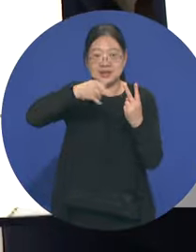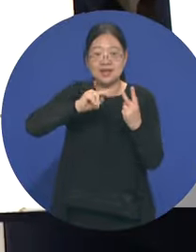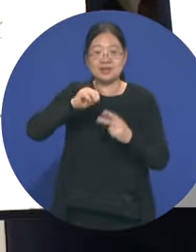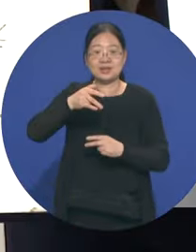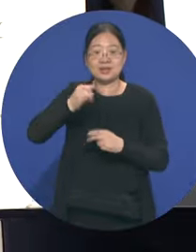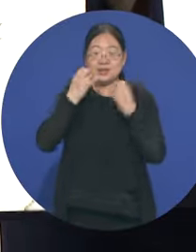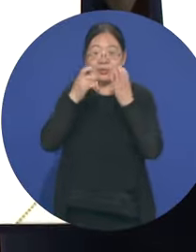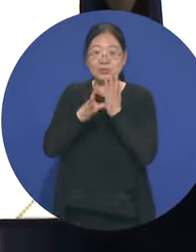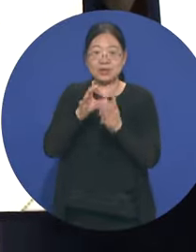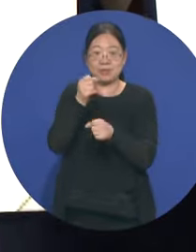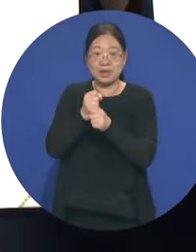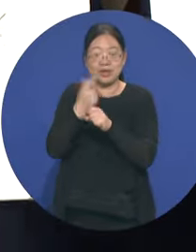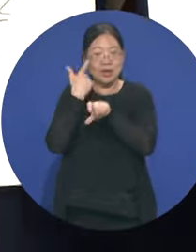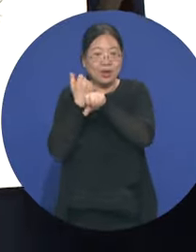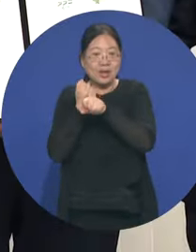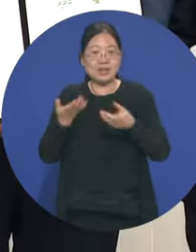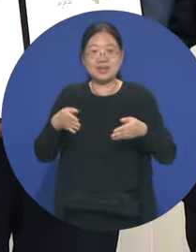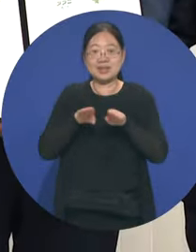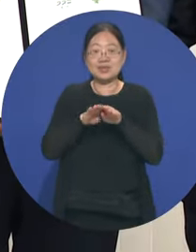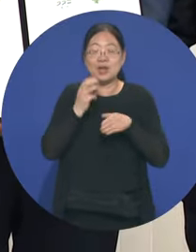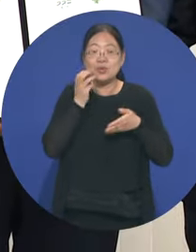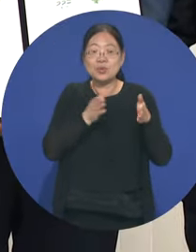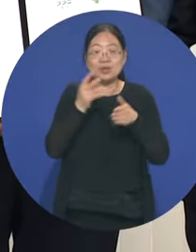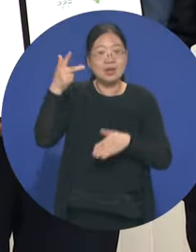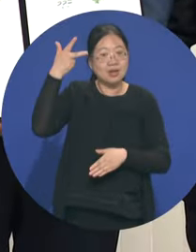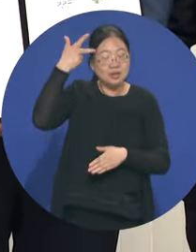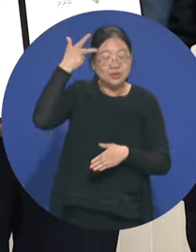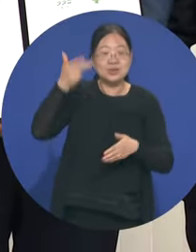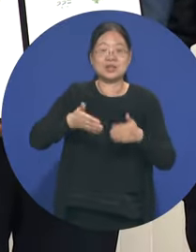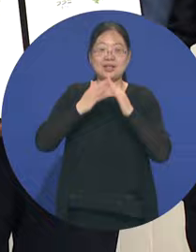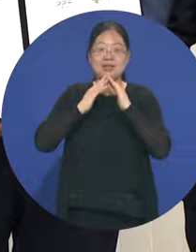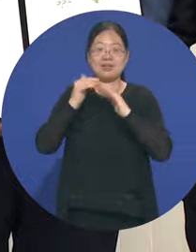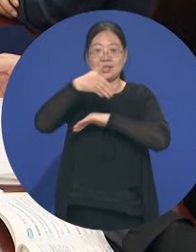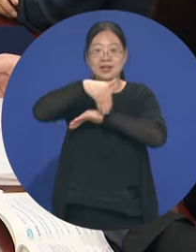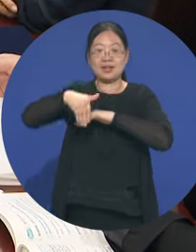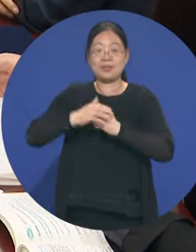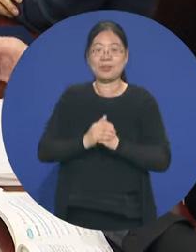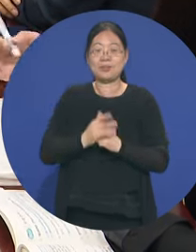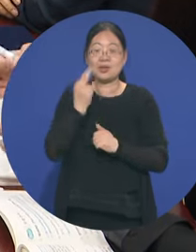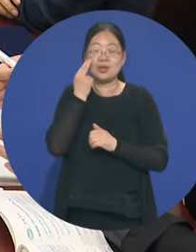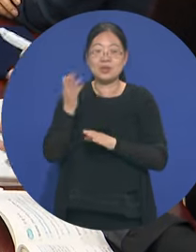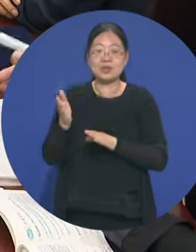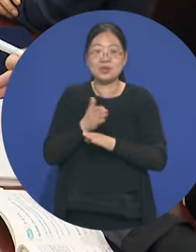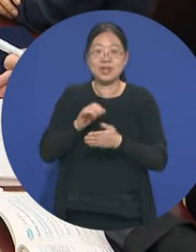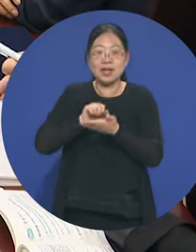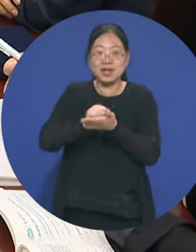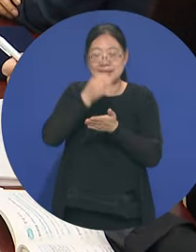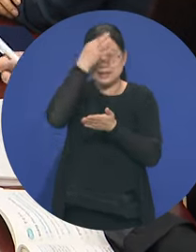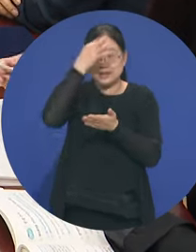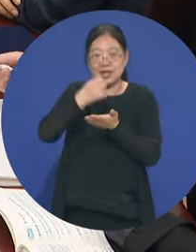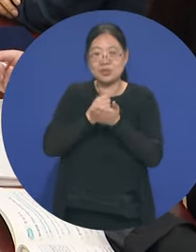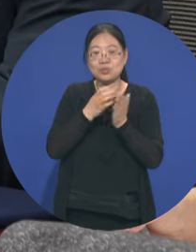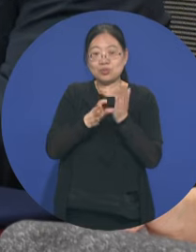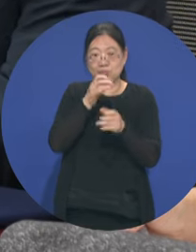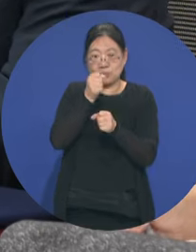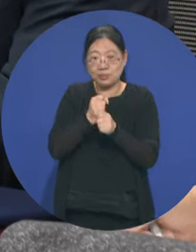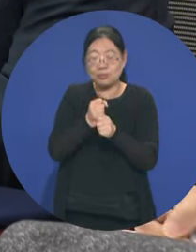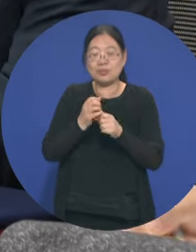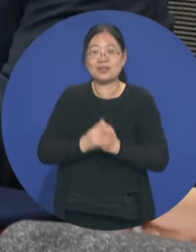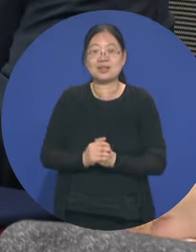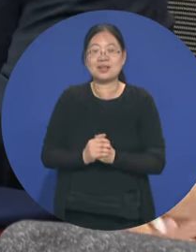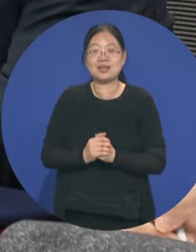신소재를 생산하고 연구하는 시설도 경기도 여주시에 들어서게 됐습니다. 미국으로부터 확보한 기술을 활용해 제품을